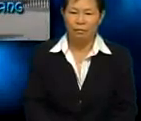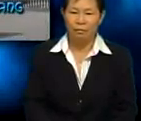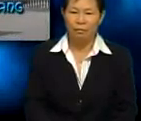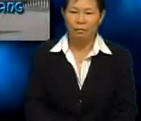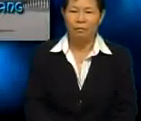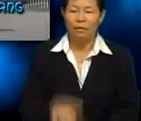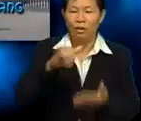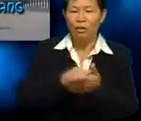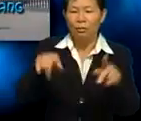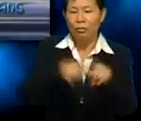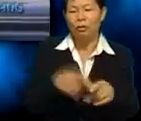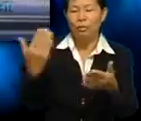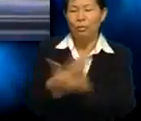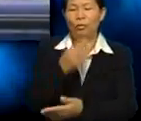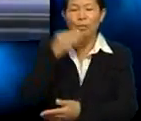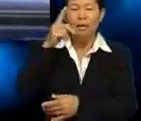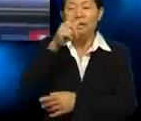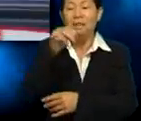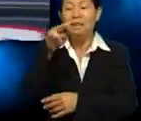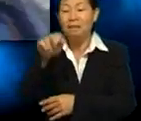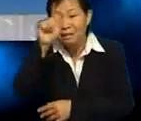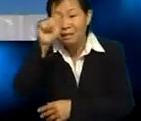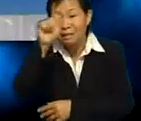Ha, itu pun dah mau balik. Tina?